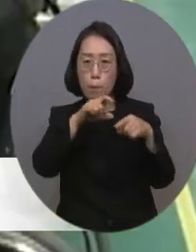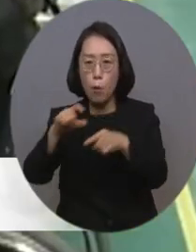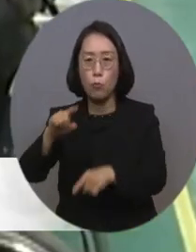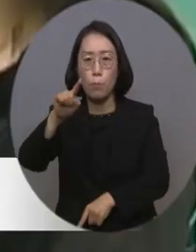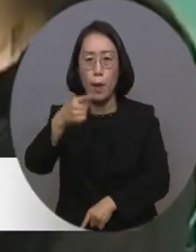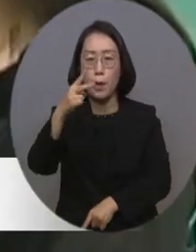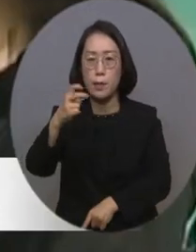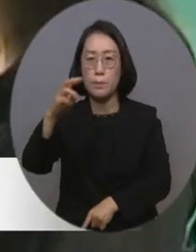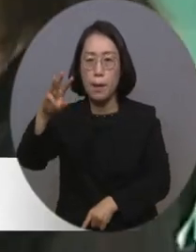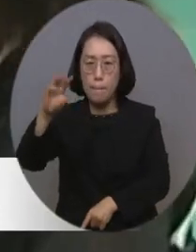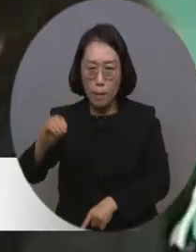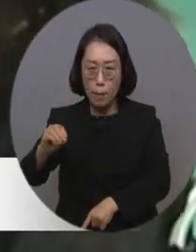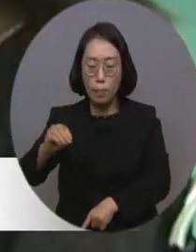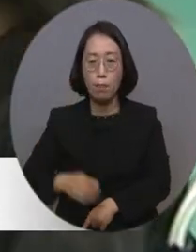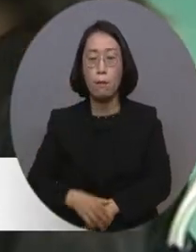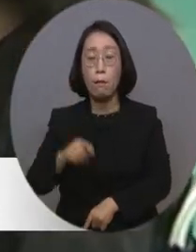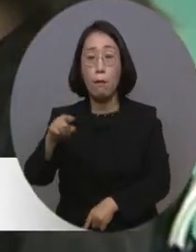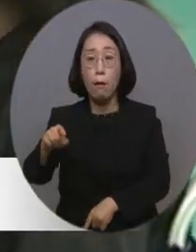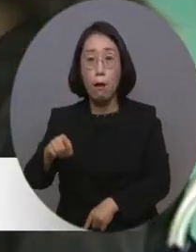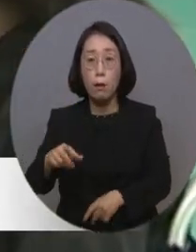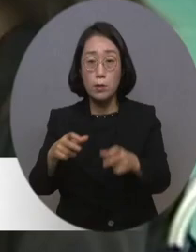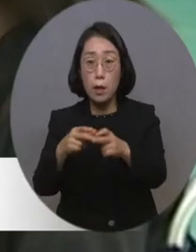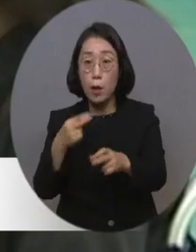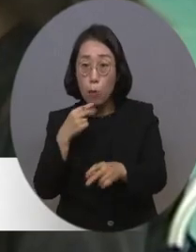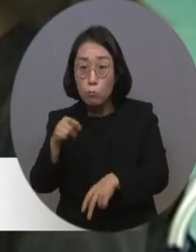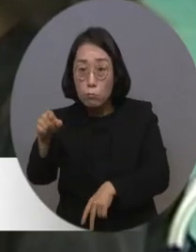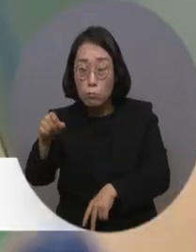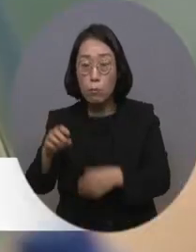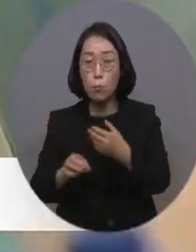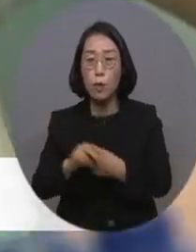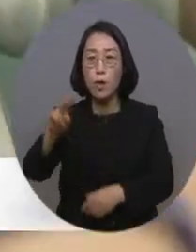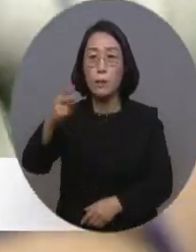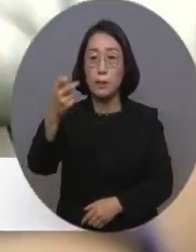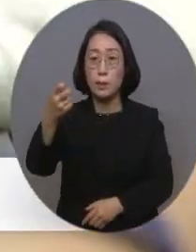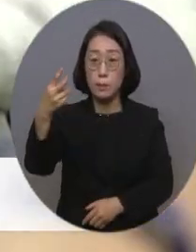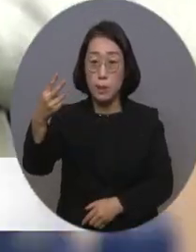1235,000원으로 비장애인 근로자 임금 2728,000원에